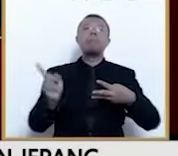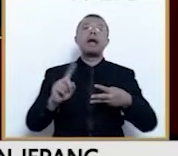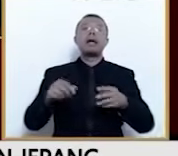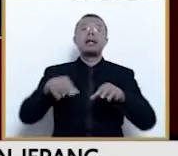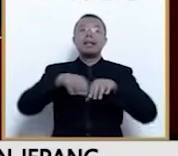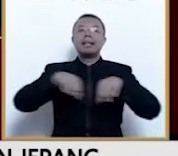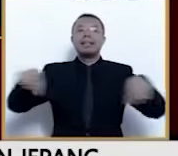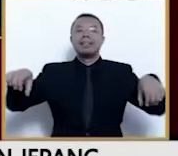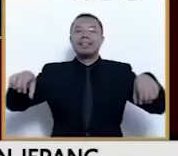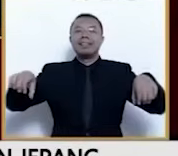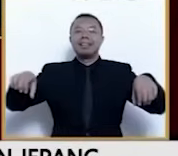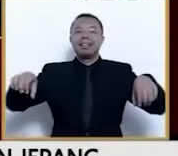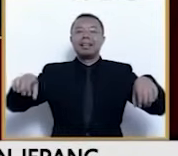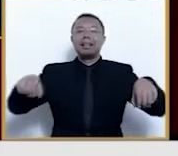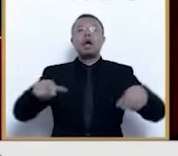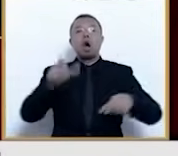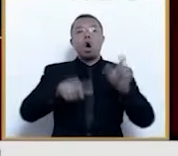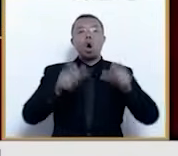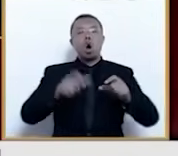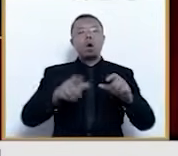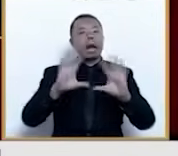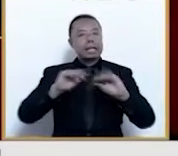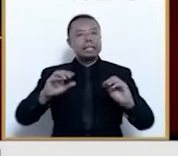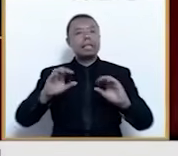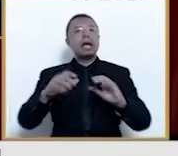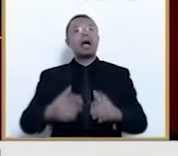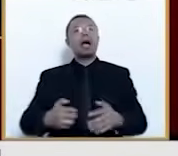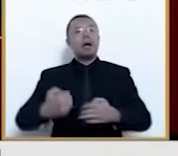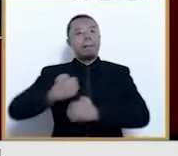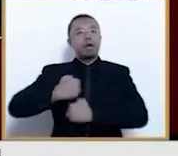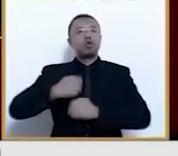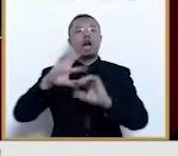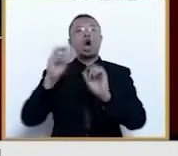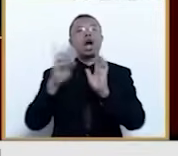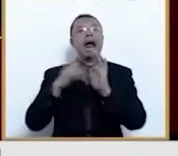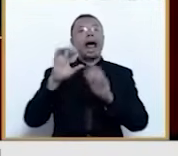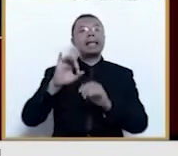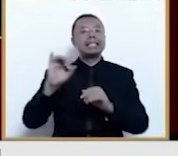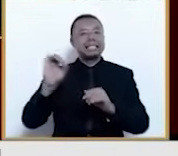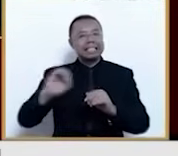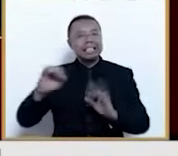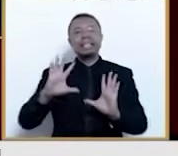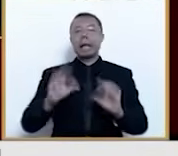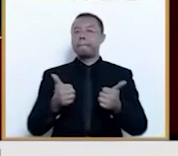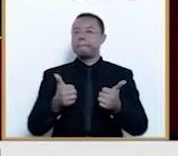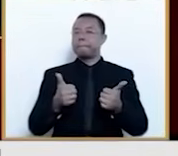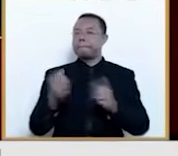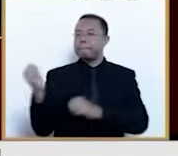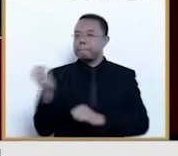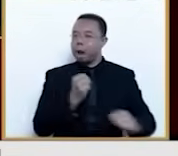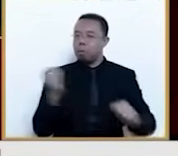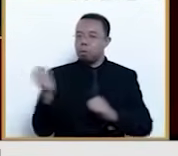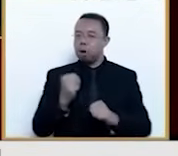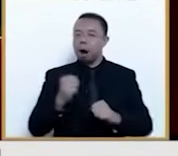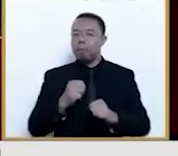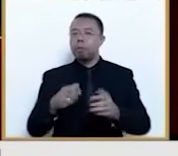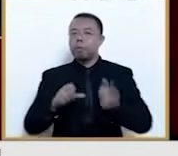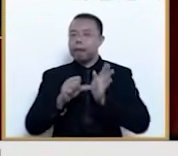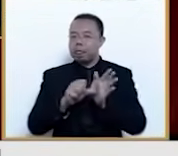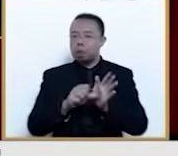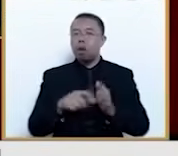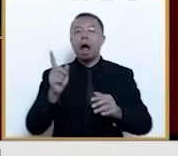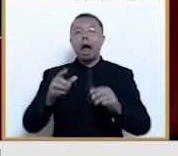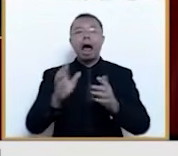drainase. Nah, inilah di sini pasukan oranye akan siap sedia. Kemudian kita akan bangun sarana jaringan utility